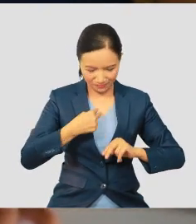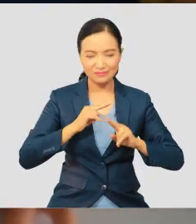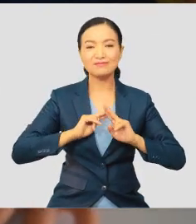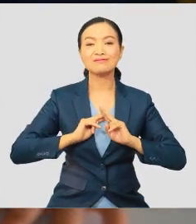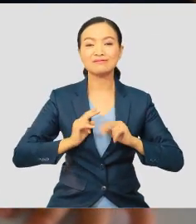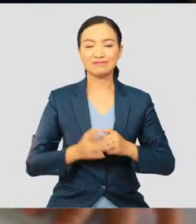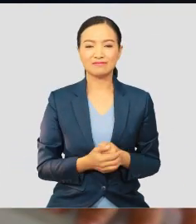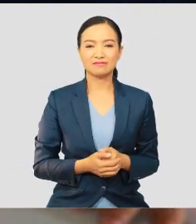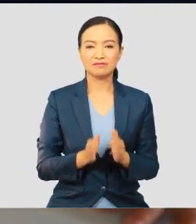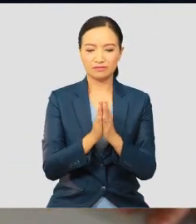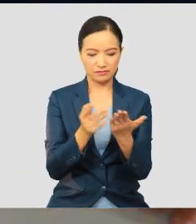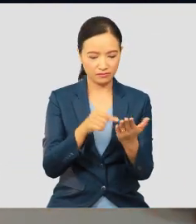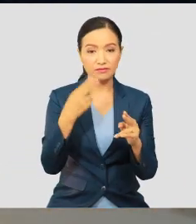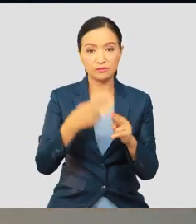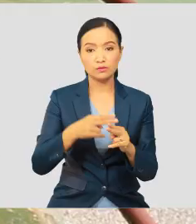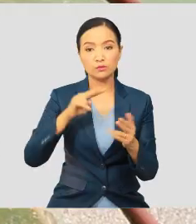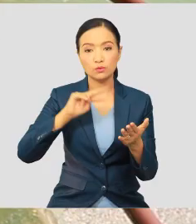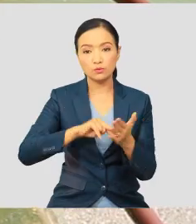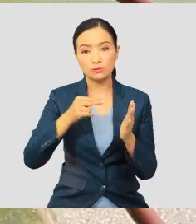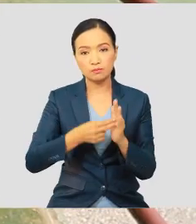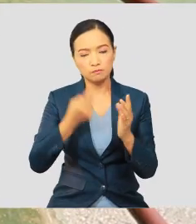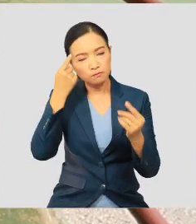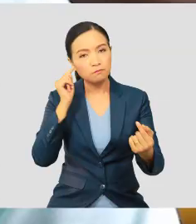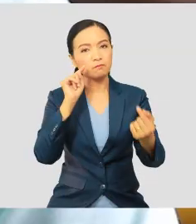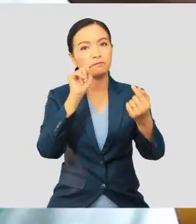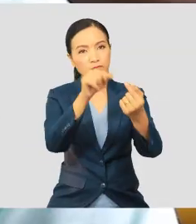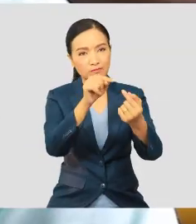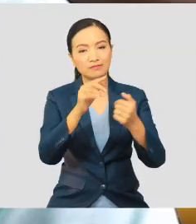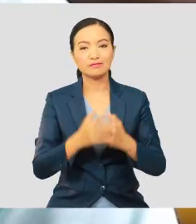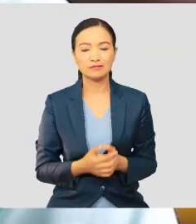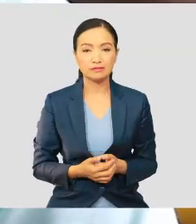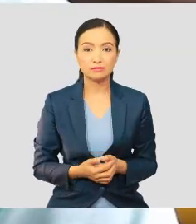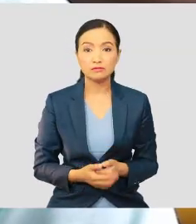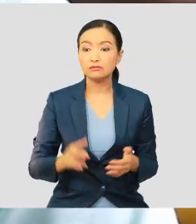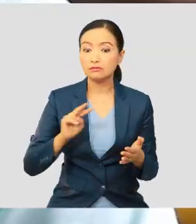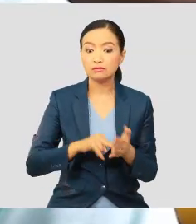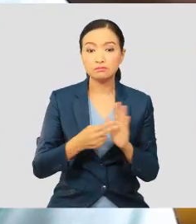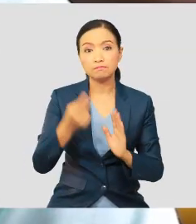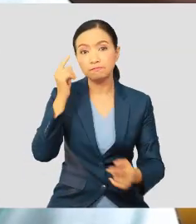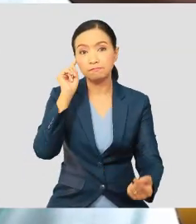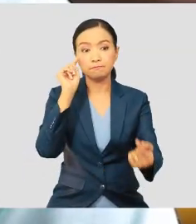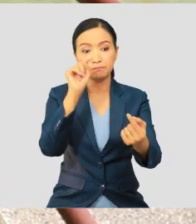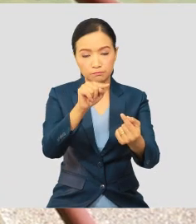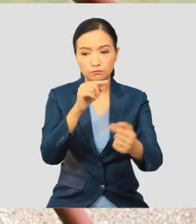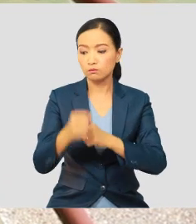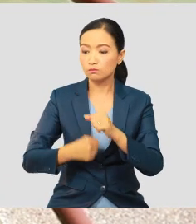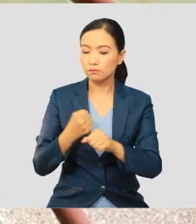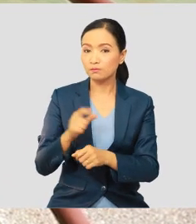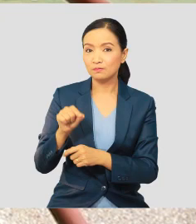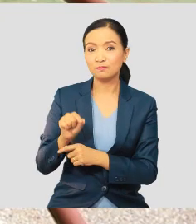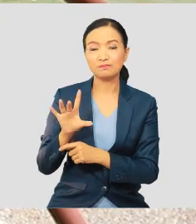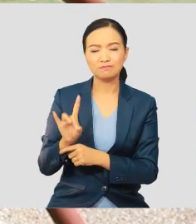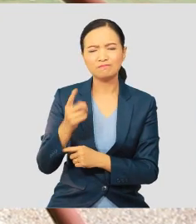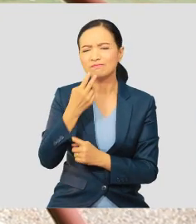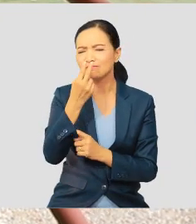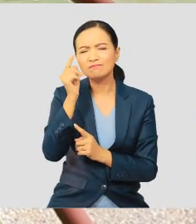หนังสือของหนูชื่อว่าความหมาย ความหมายปลายทาง แล้วพี่ถามอีกครั้งหนึ่งว่าความหมายปลายทางในวัย28ที่ม